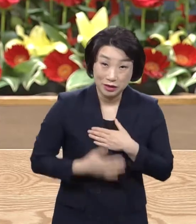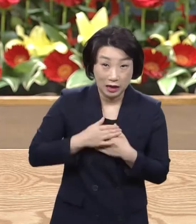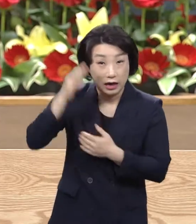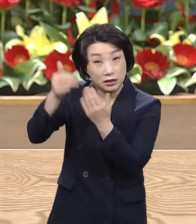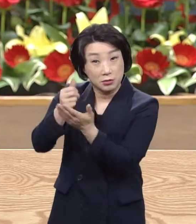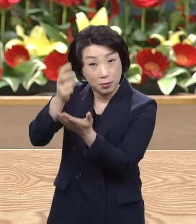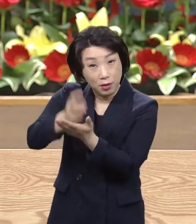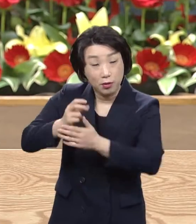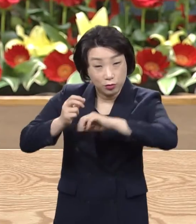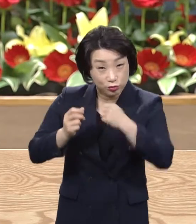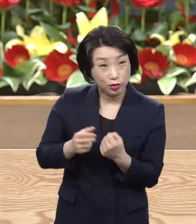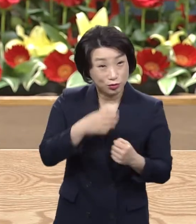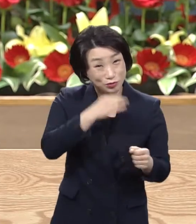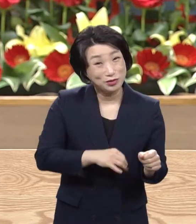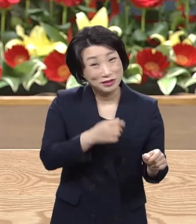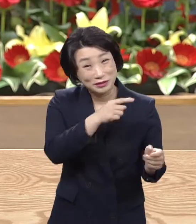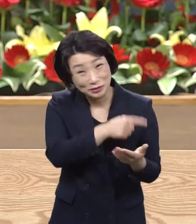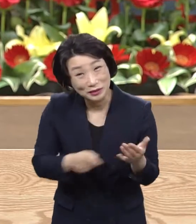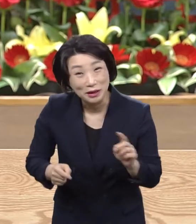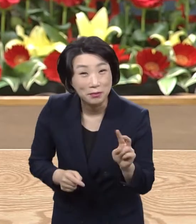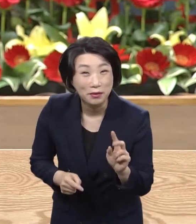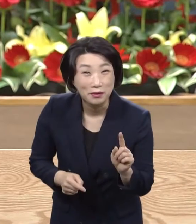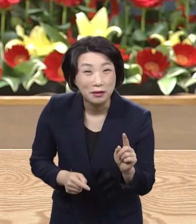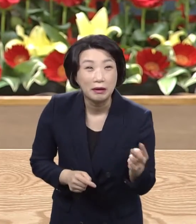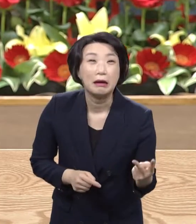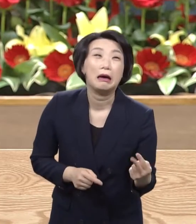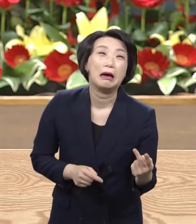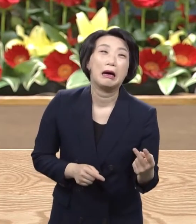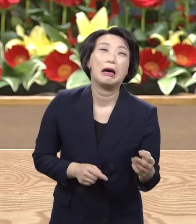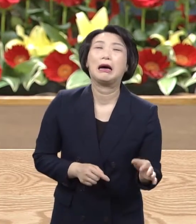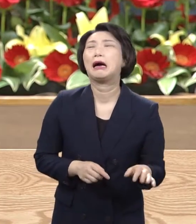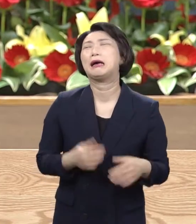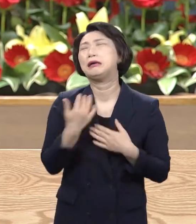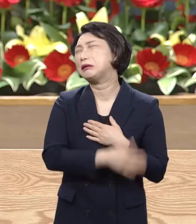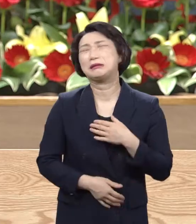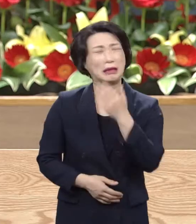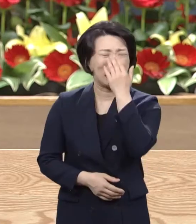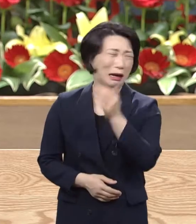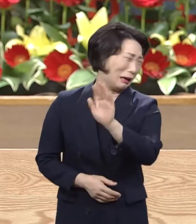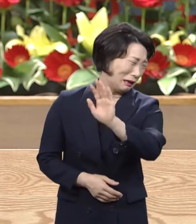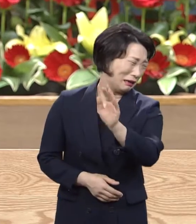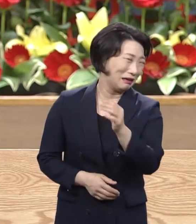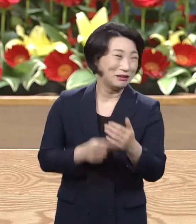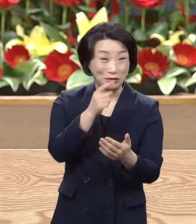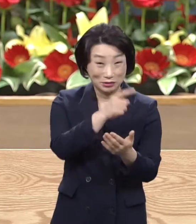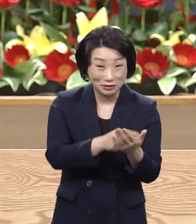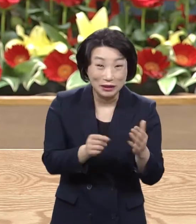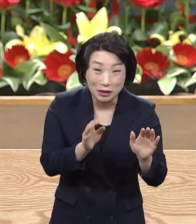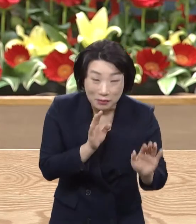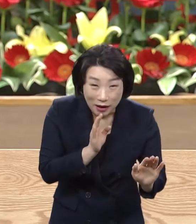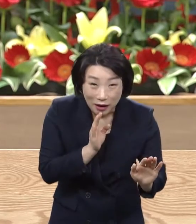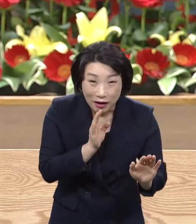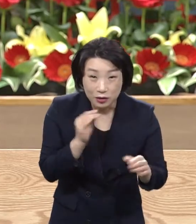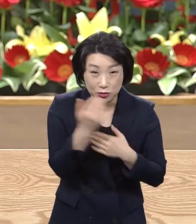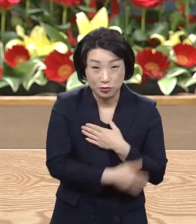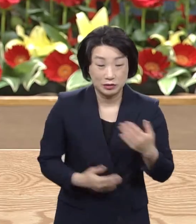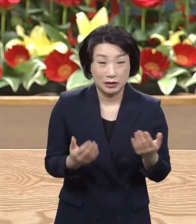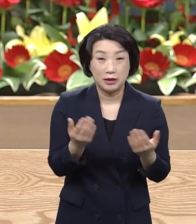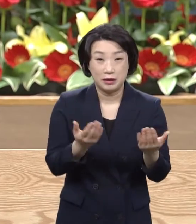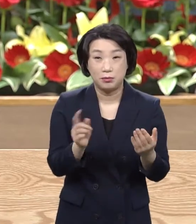굴복하면 유익이 되고서야 손해가 오고서요. 나 육신은 손해요. 그러니까 굴복하려고 하질